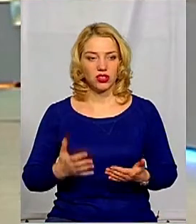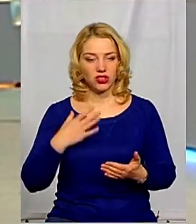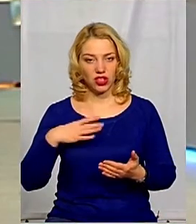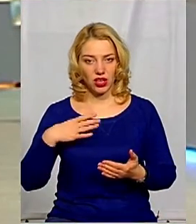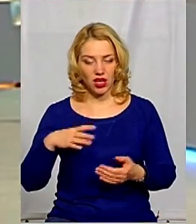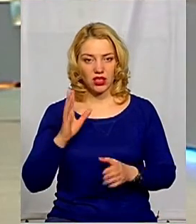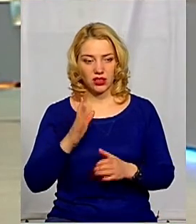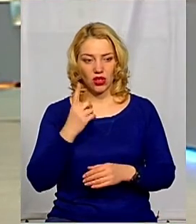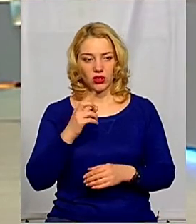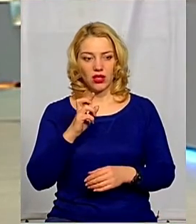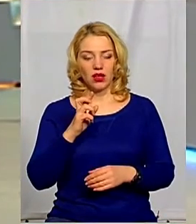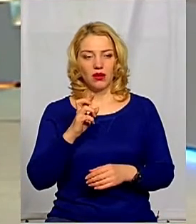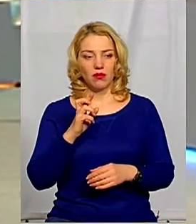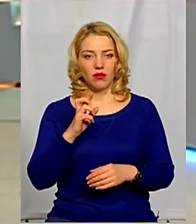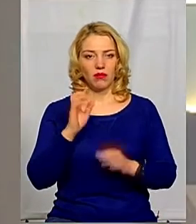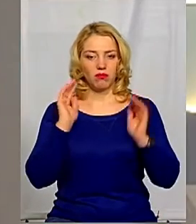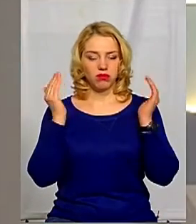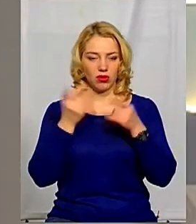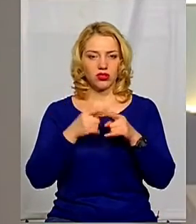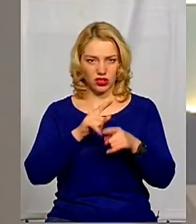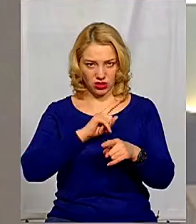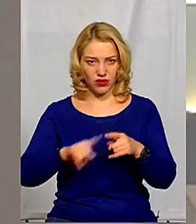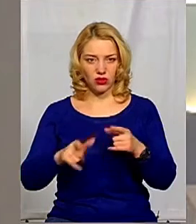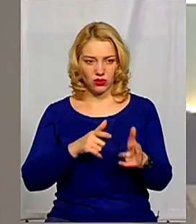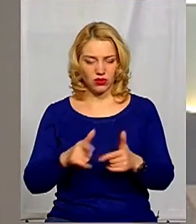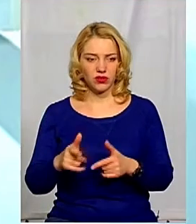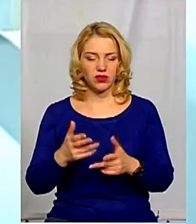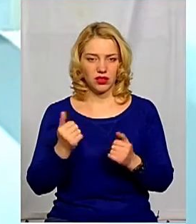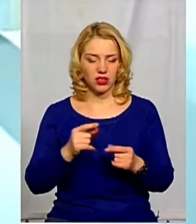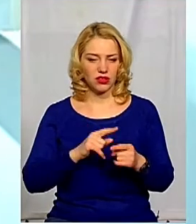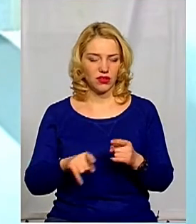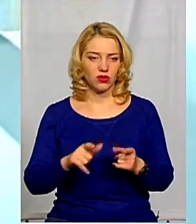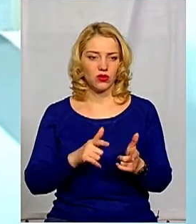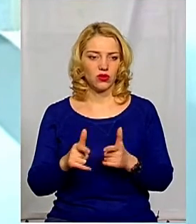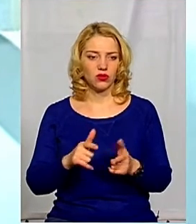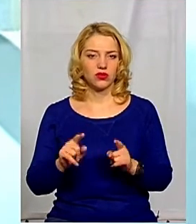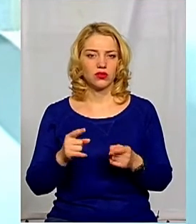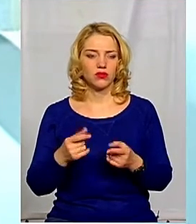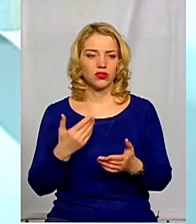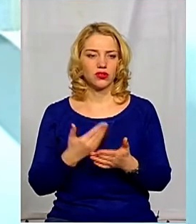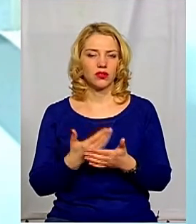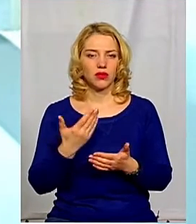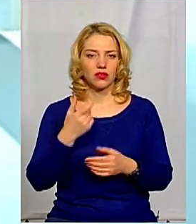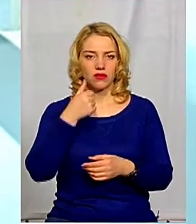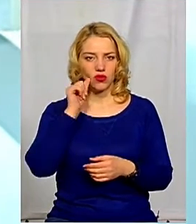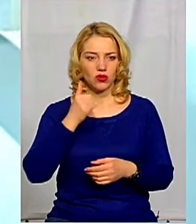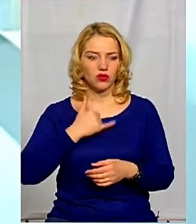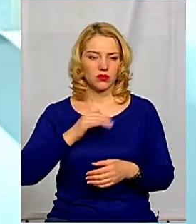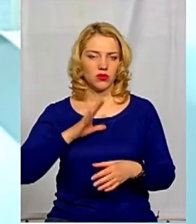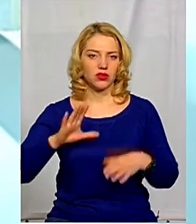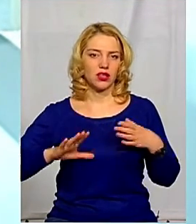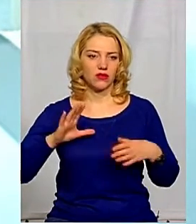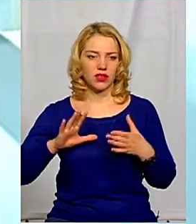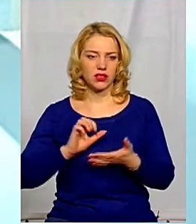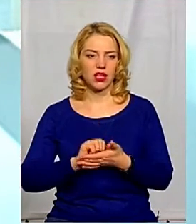Ага. Безпосередньо він готовий. Але вони швидко готуються в разі чого? Вони швидко готуються, тому що ми угу. От вчора в нас були